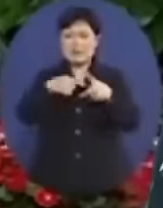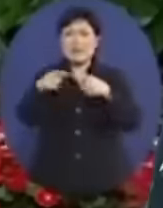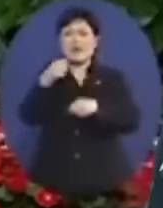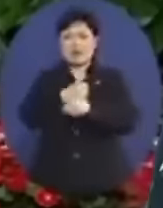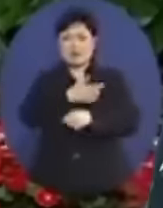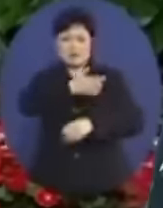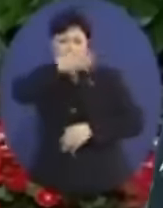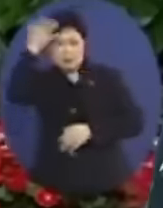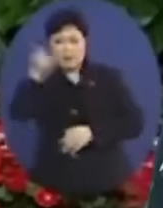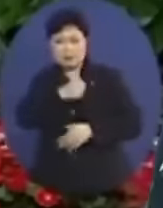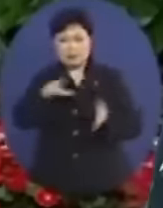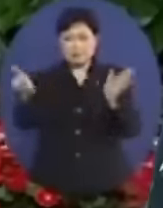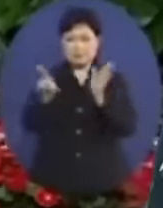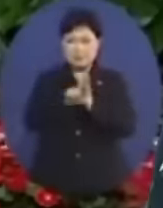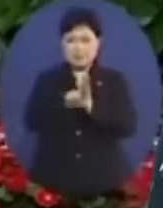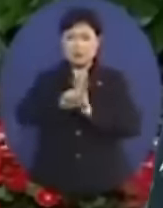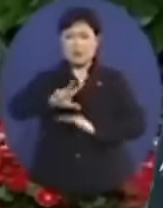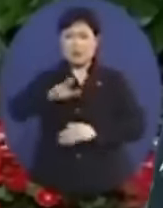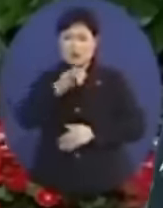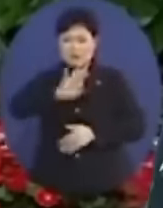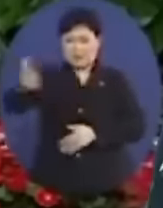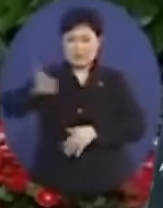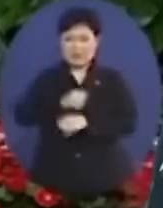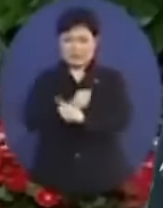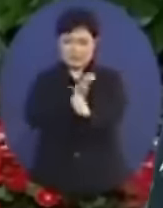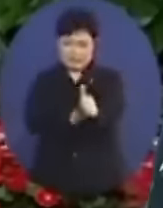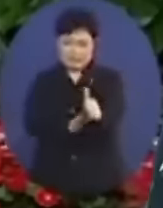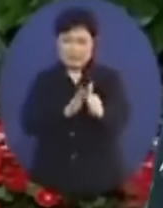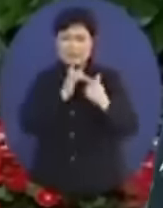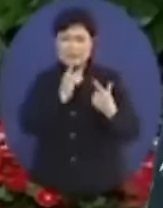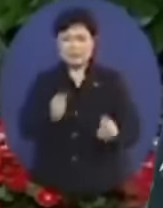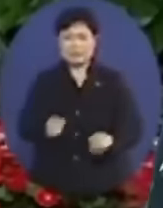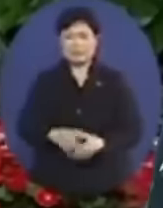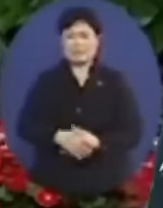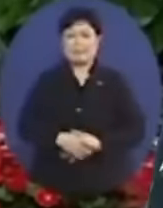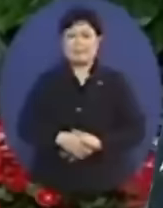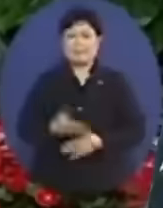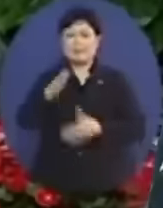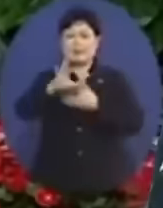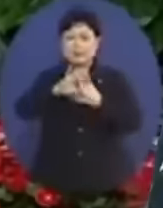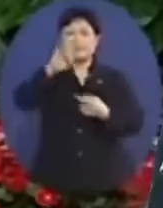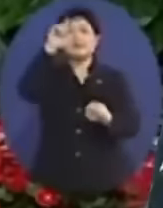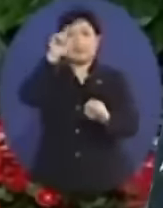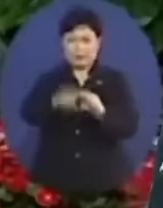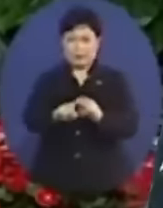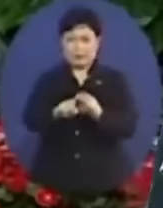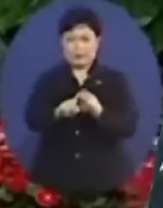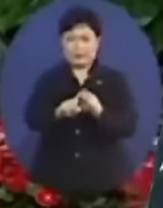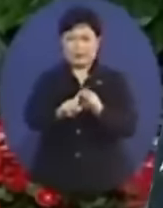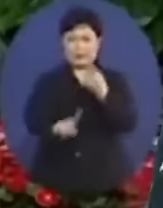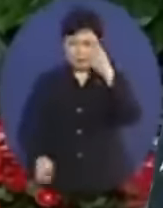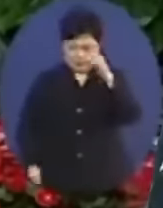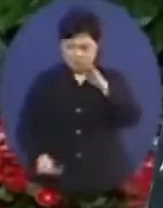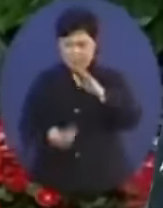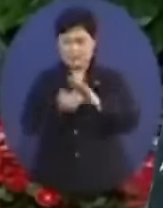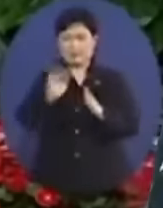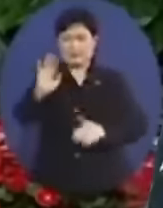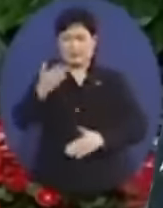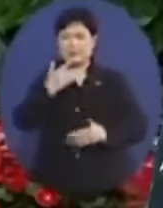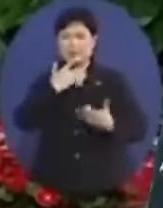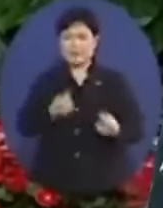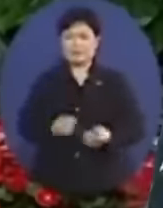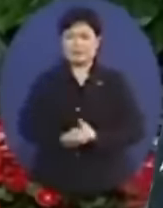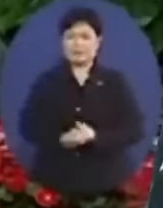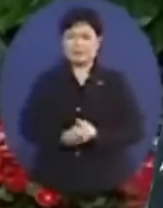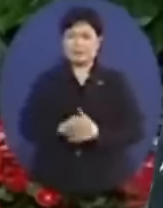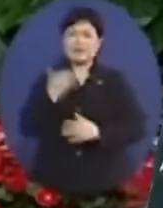꿈꾸고 믿고 해야 되는 것입니다 아멘 그러면 그대로 되는 것입니다 아멘